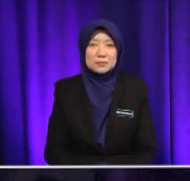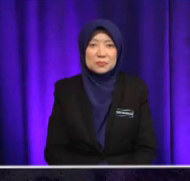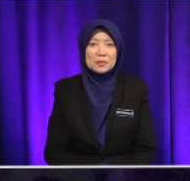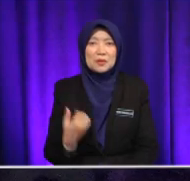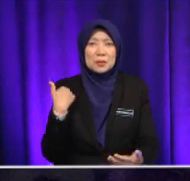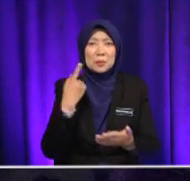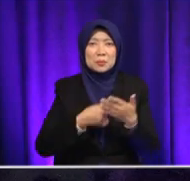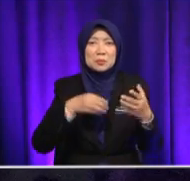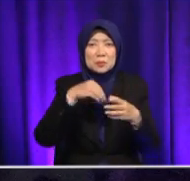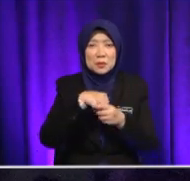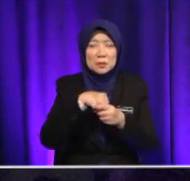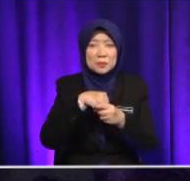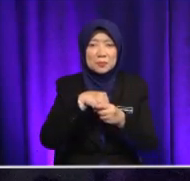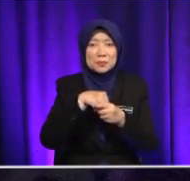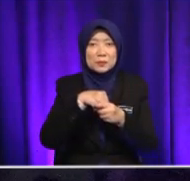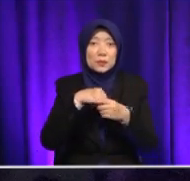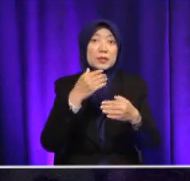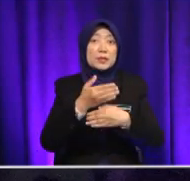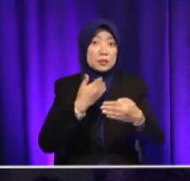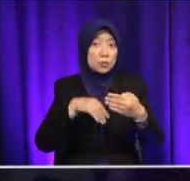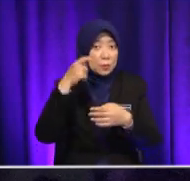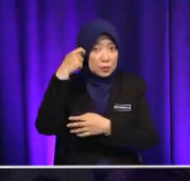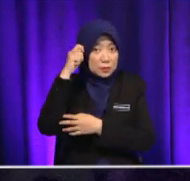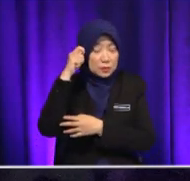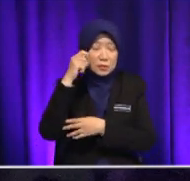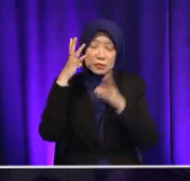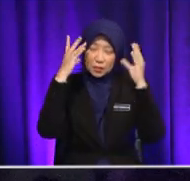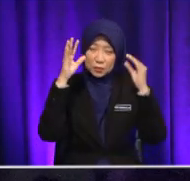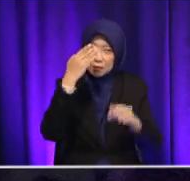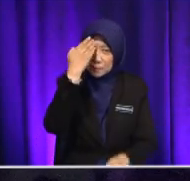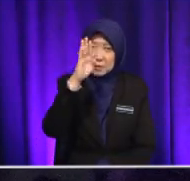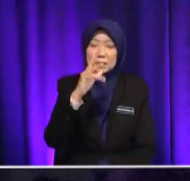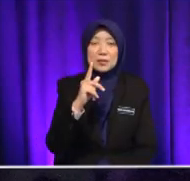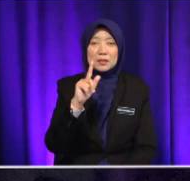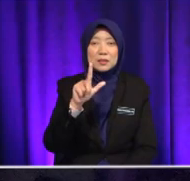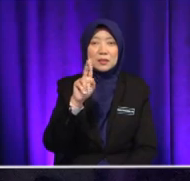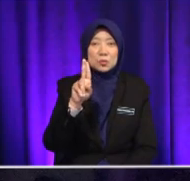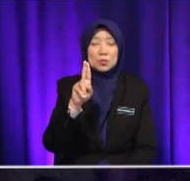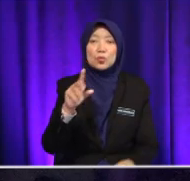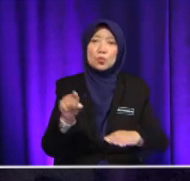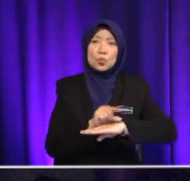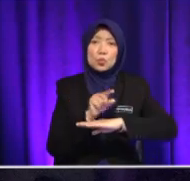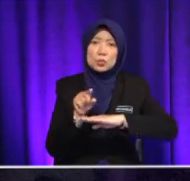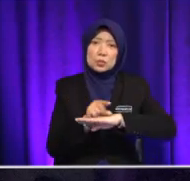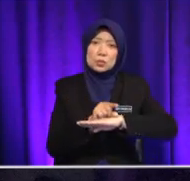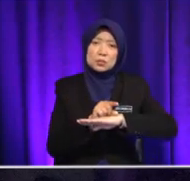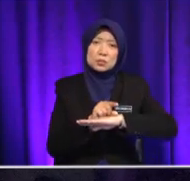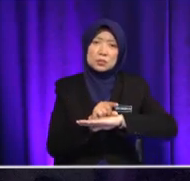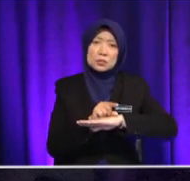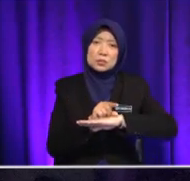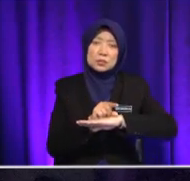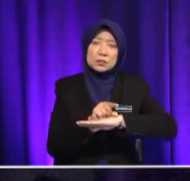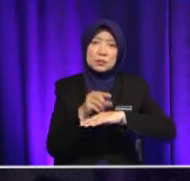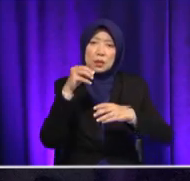ni? Okey. So kita tengok sebelum Sean teka, cikgu akan bagi clue. Okey, baik, Igo. Okey, digunakan